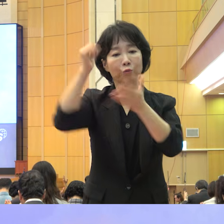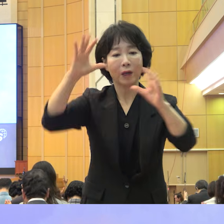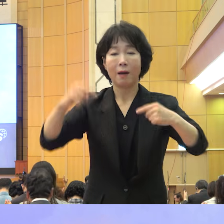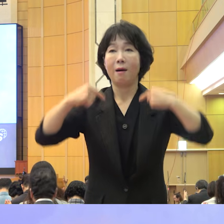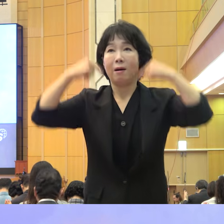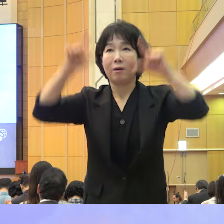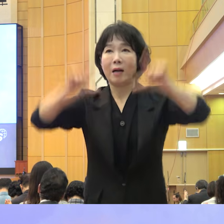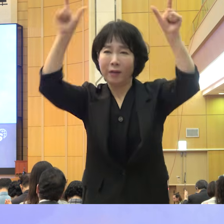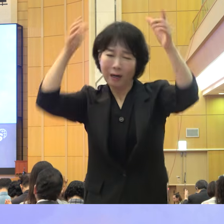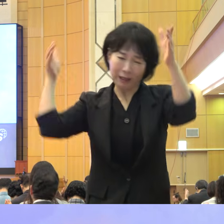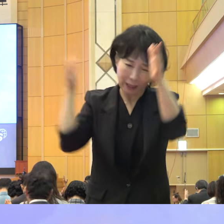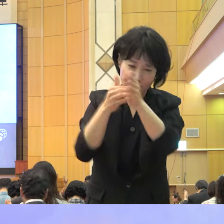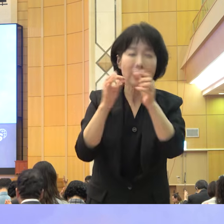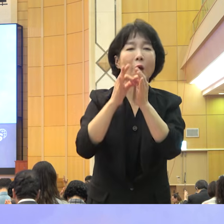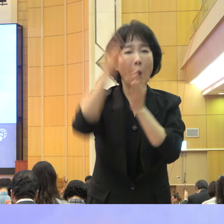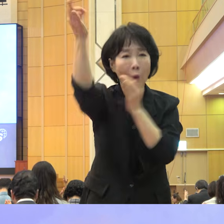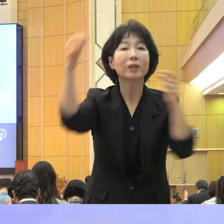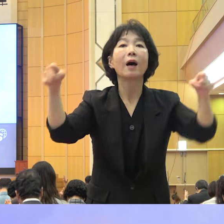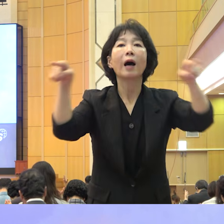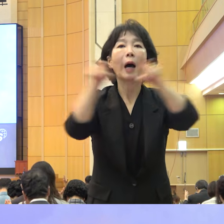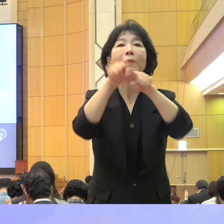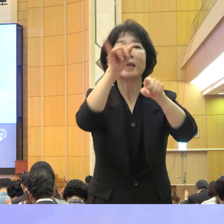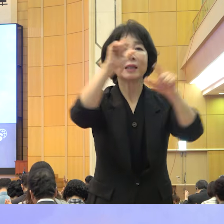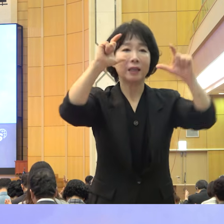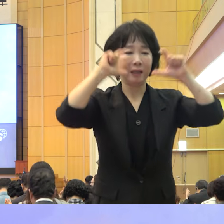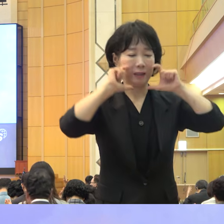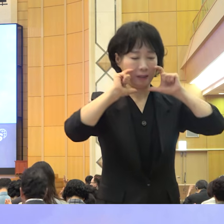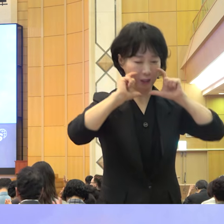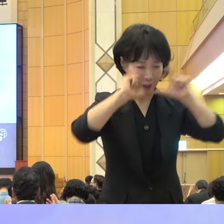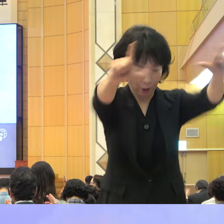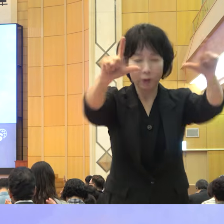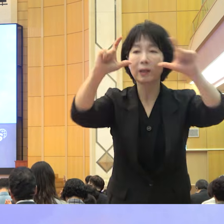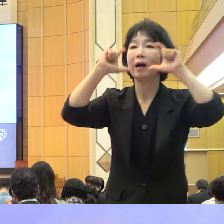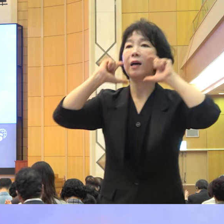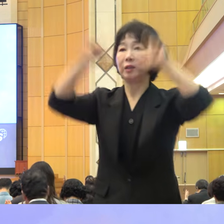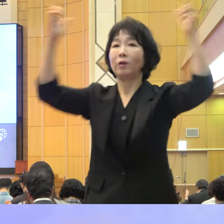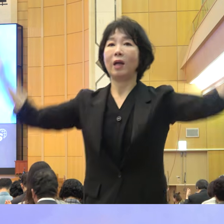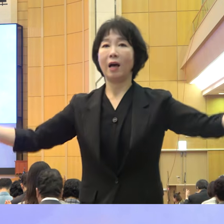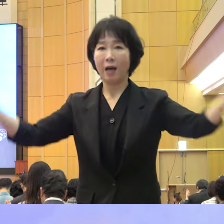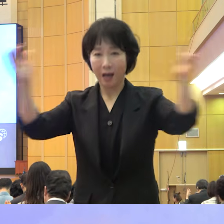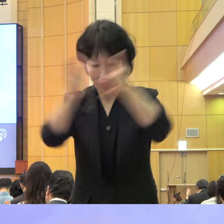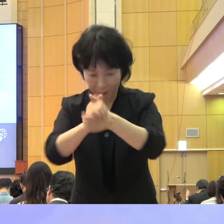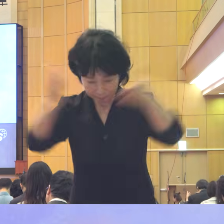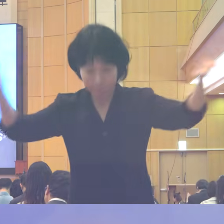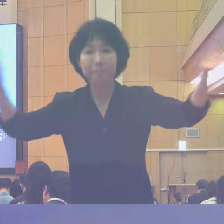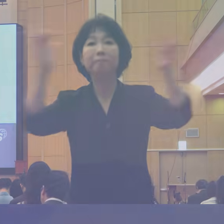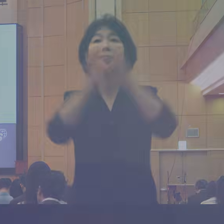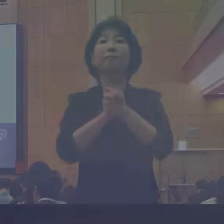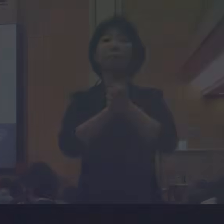나라 이루어지는 그날까지 영원히 함께할지어다. 아멘.